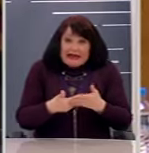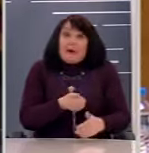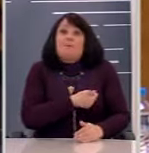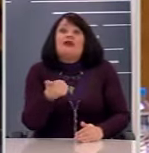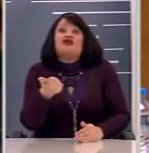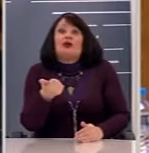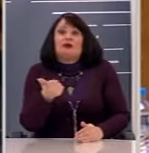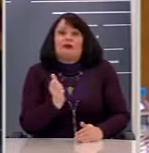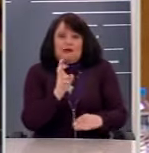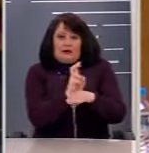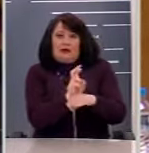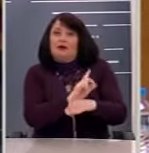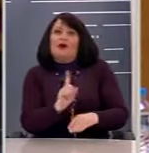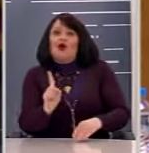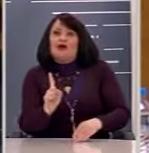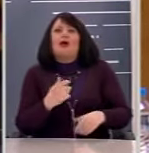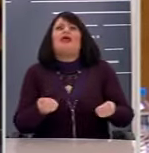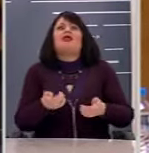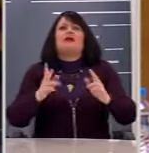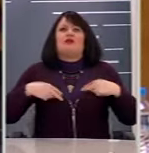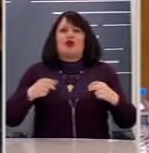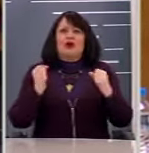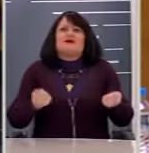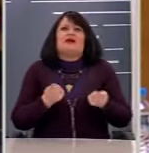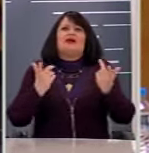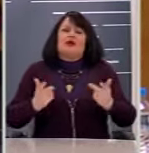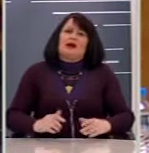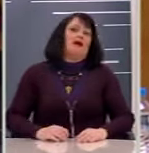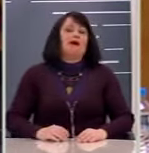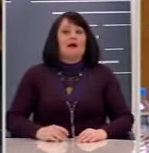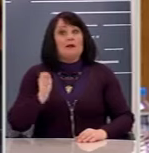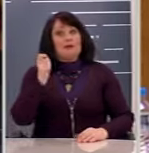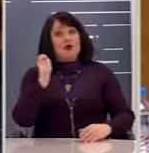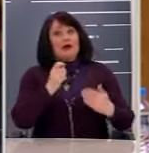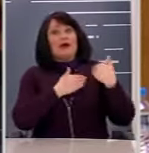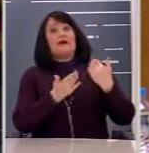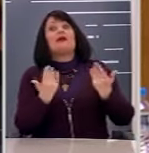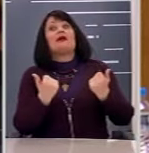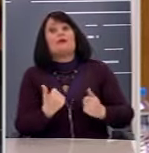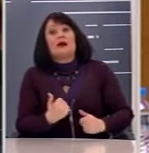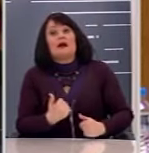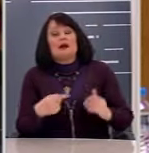επιστρέφεται. Ούτε αυτό δεν έγινε. Δεν υπάρχουν πολιτικές ευθύνες.